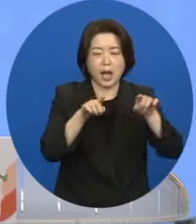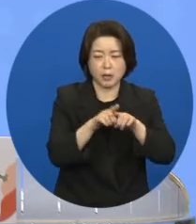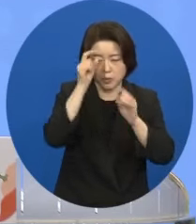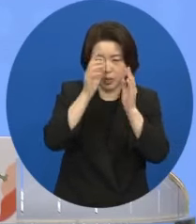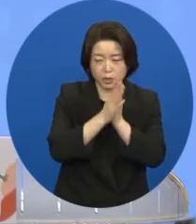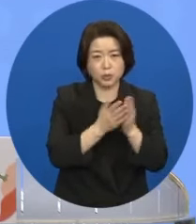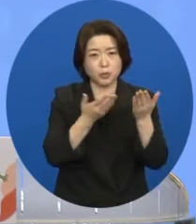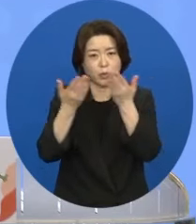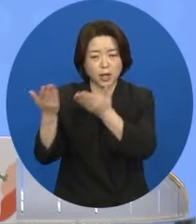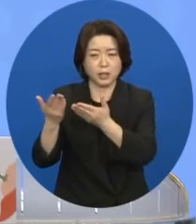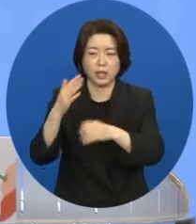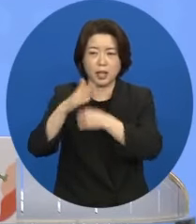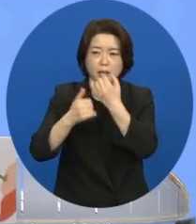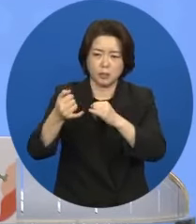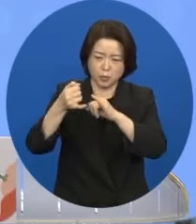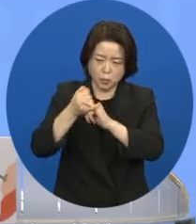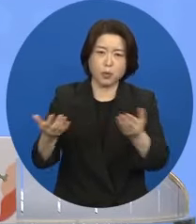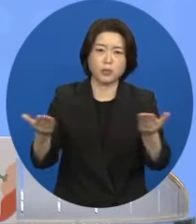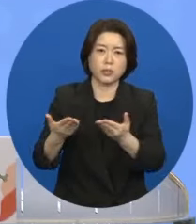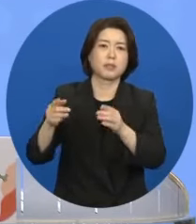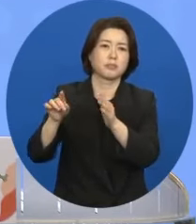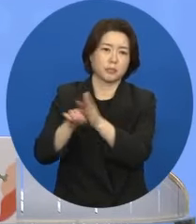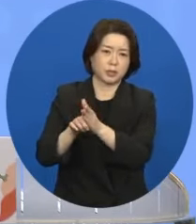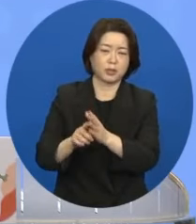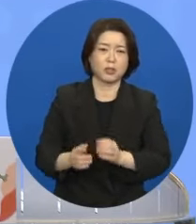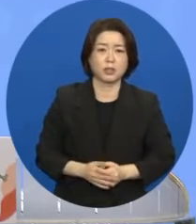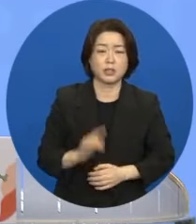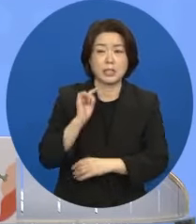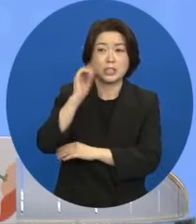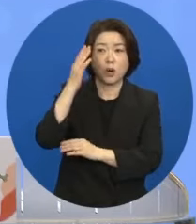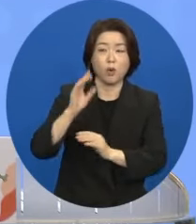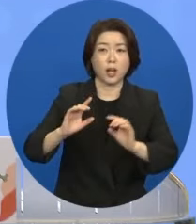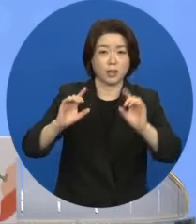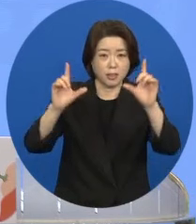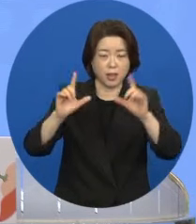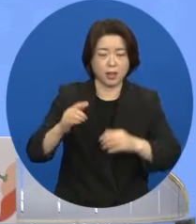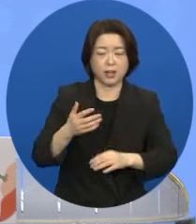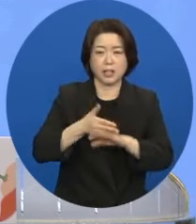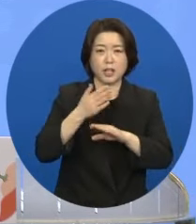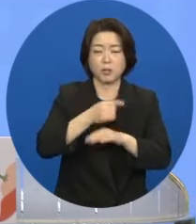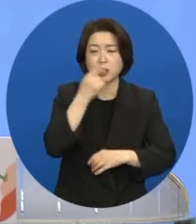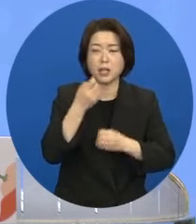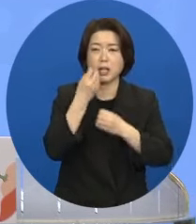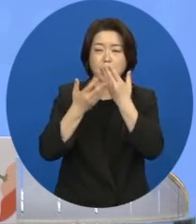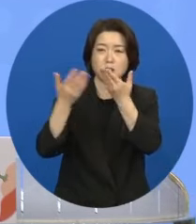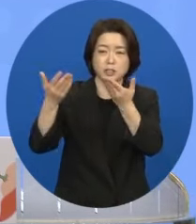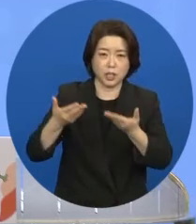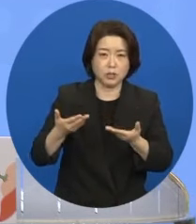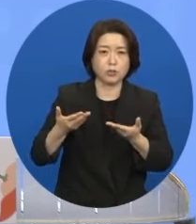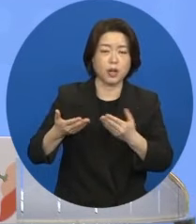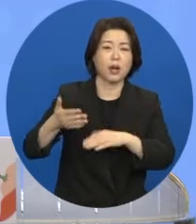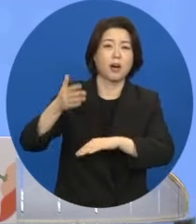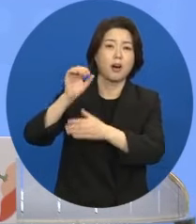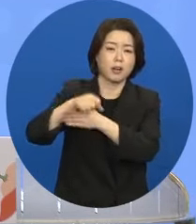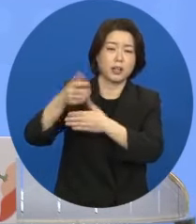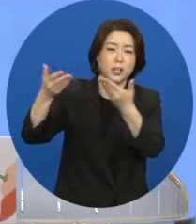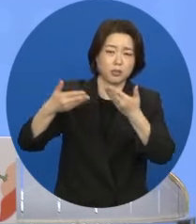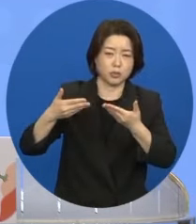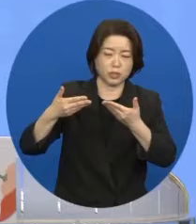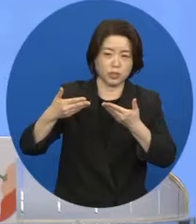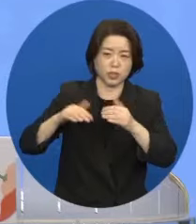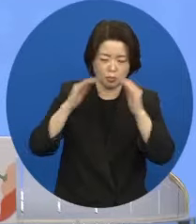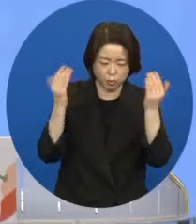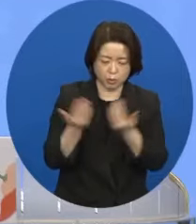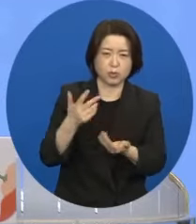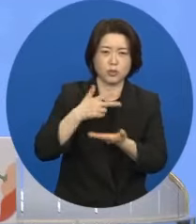반드시 일하실 것을 믿습니다이 영광된 날 감사의 간증을 하게 하신 주님이 모든 것 주님께 영광